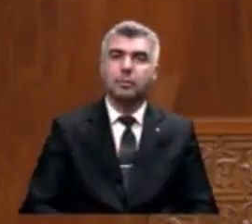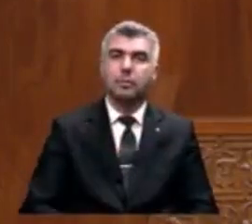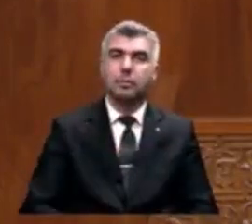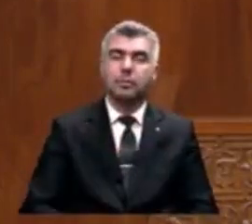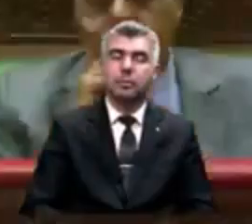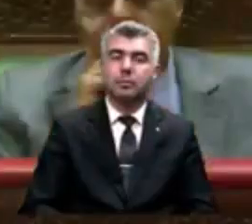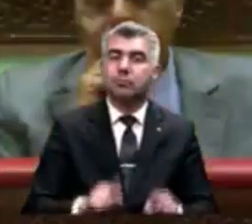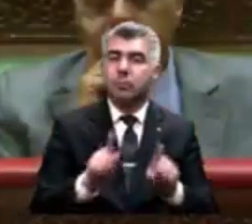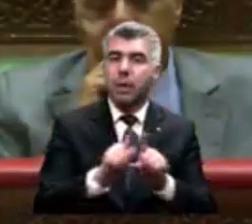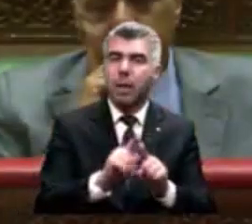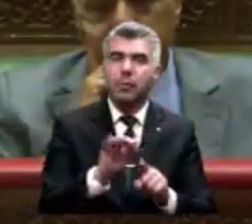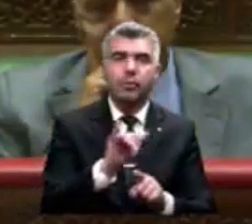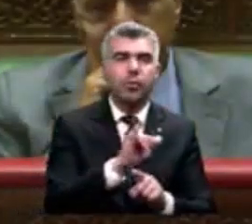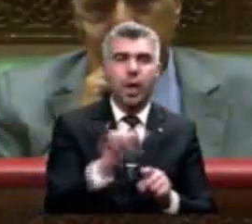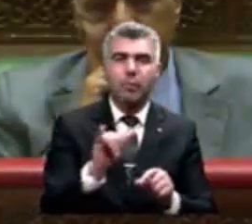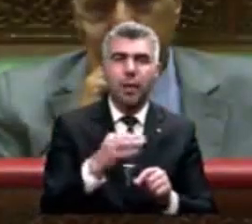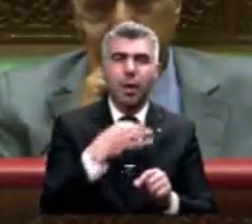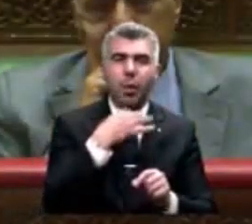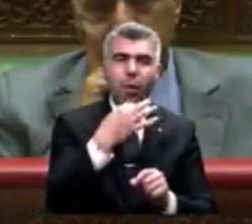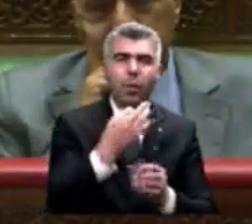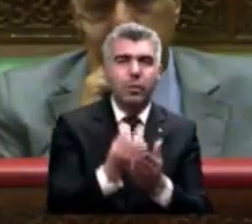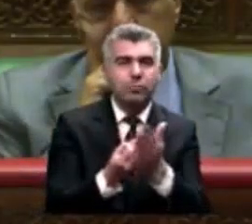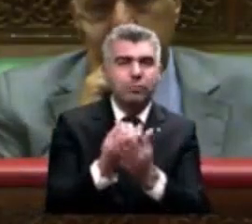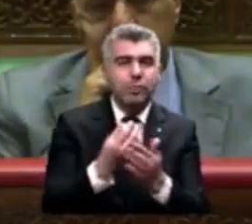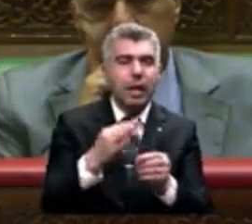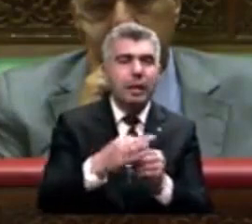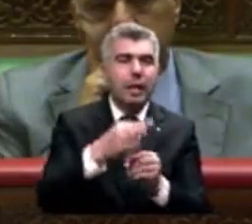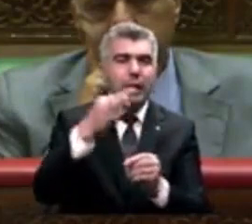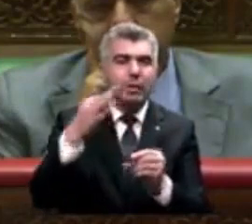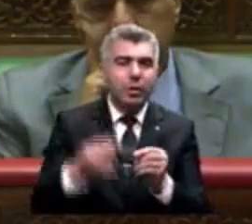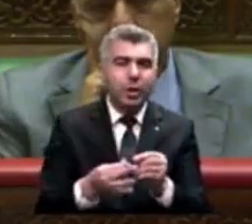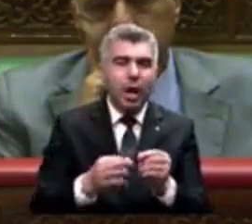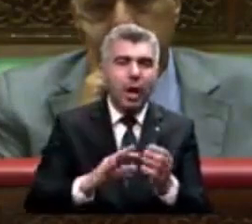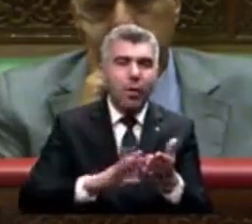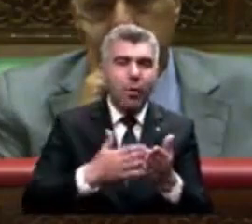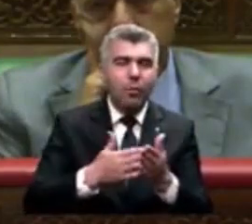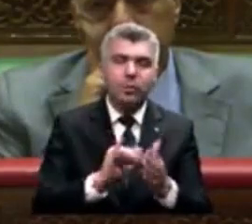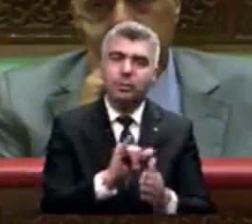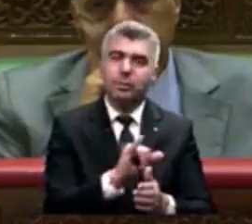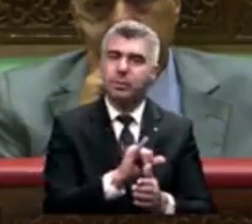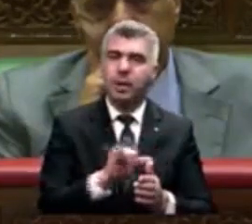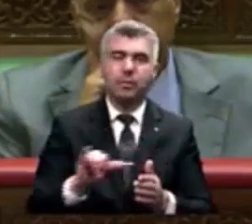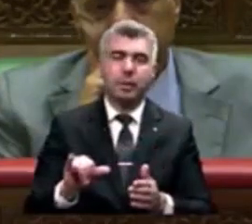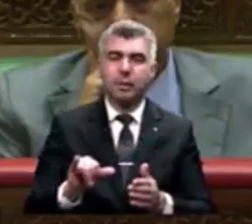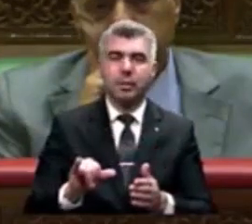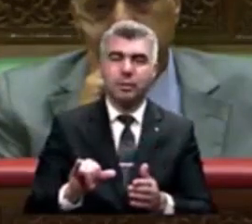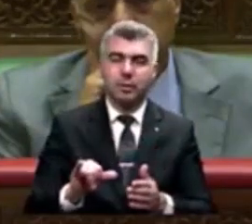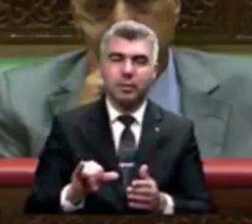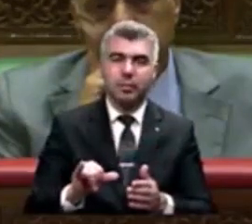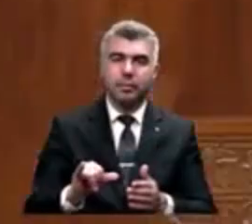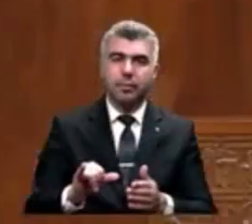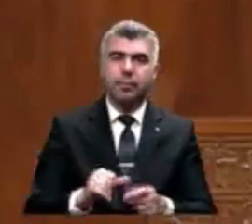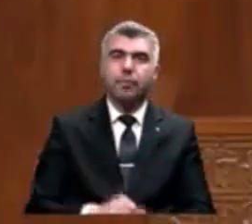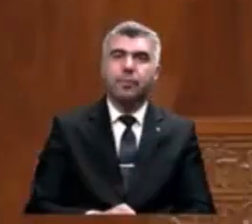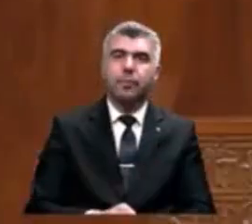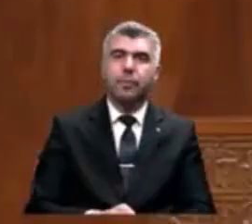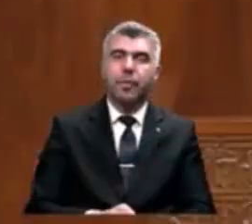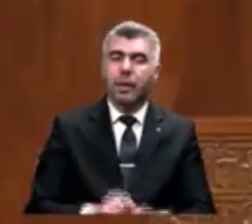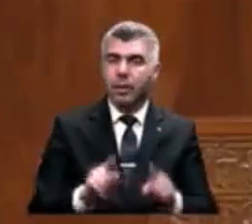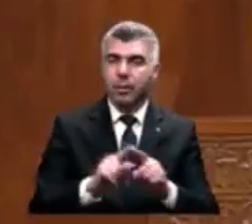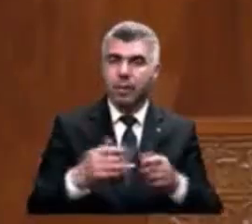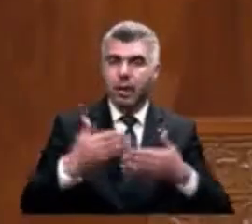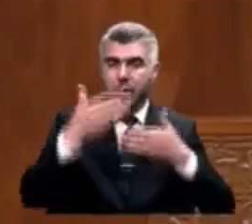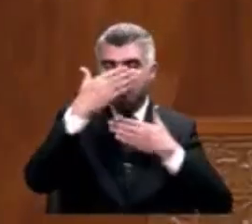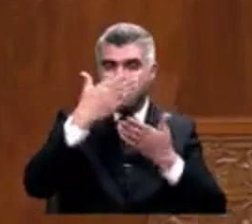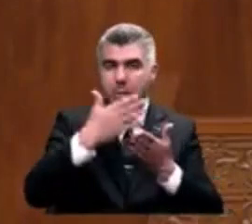وأنا ما كاينش علاش نرجع للنتائج والتقييم اللي تم من طرف لا على الصعيد الوطني